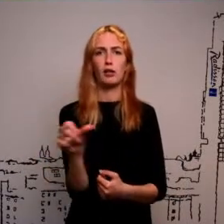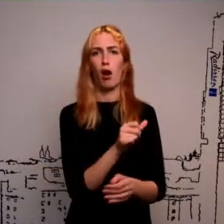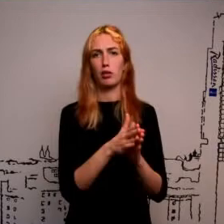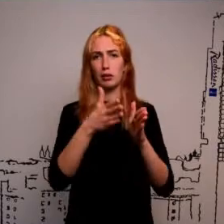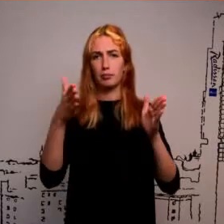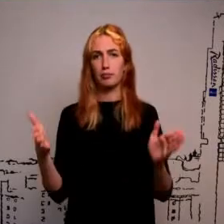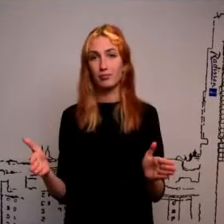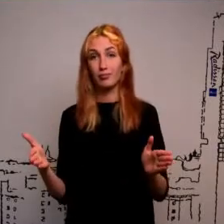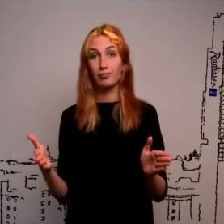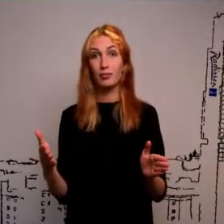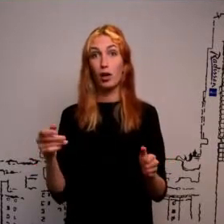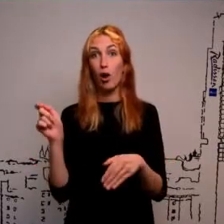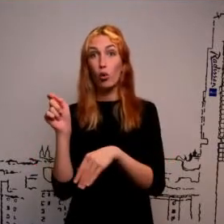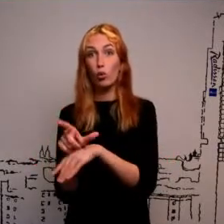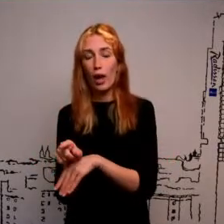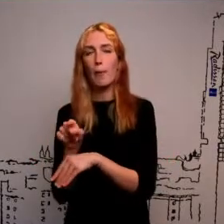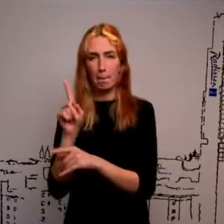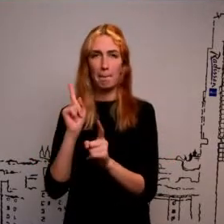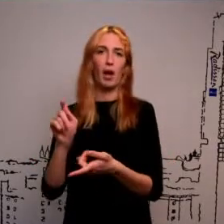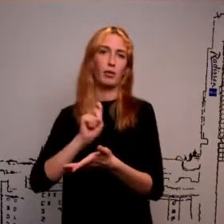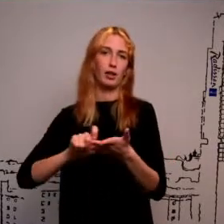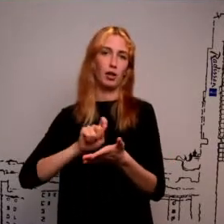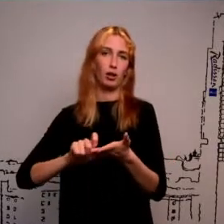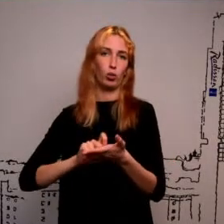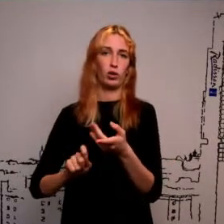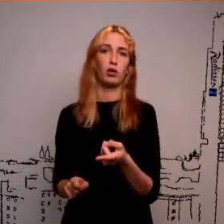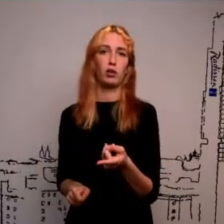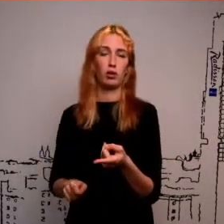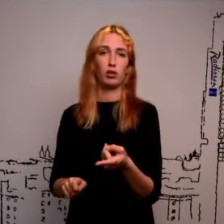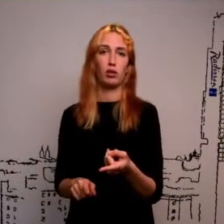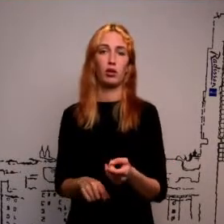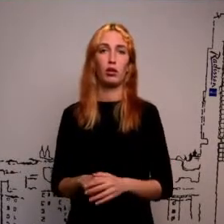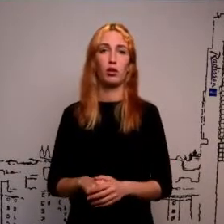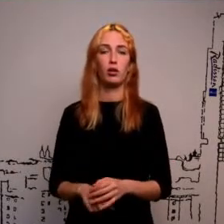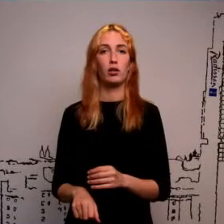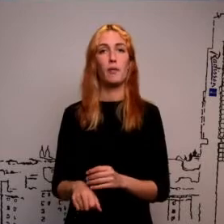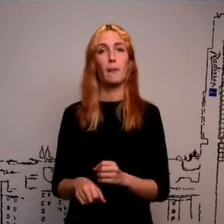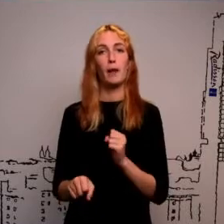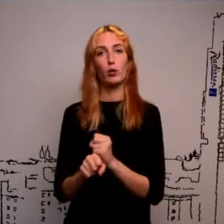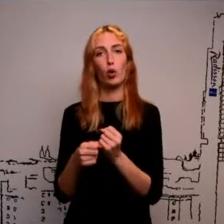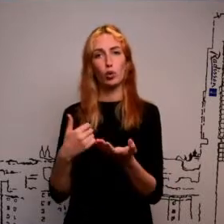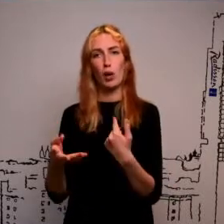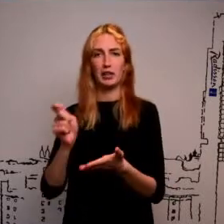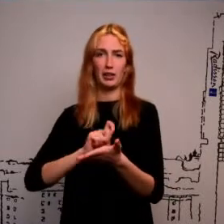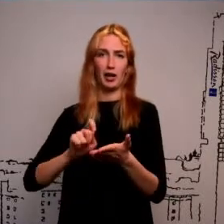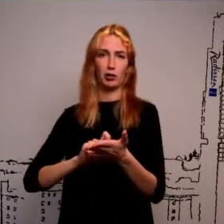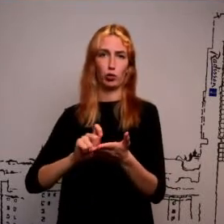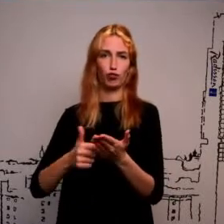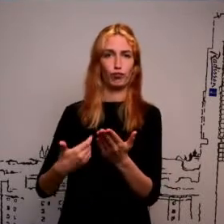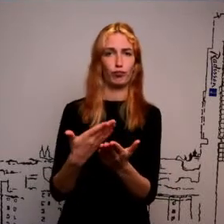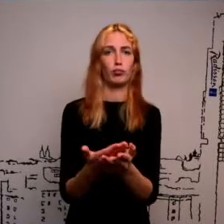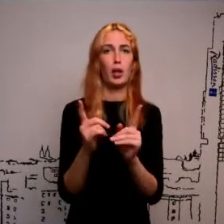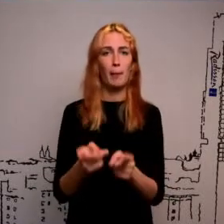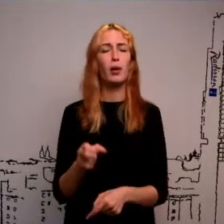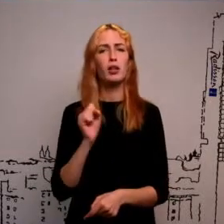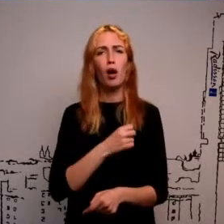et siis igal juhul peab olema kirjalikus vormis meil ikkagi see töösuhe kirjeldatud. Jaa, võib suuliselt